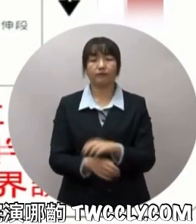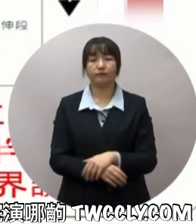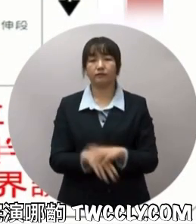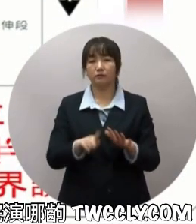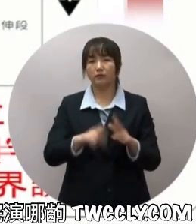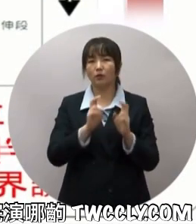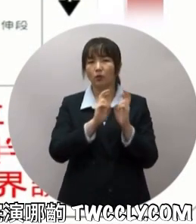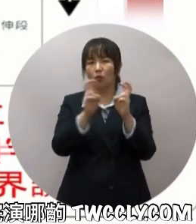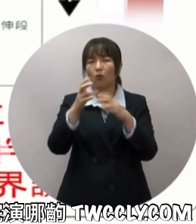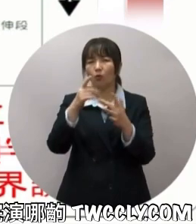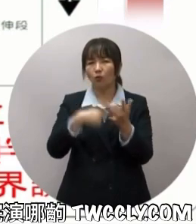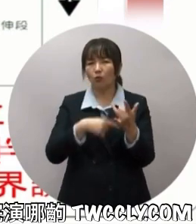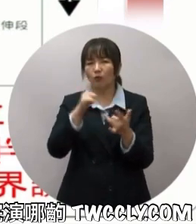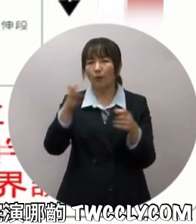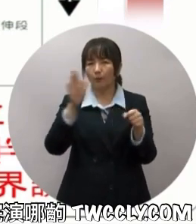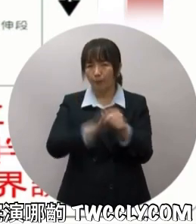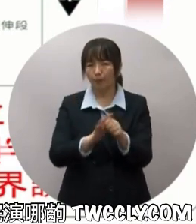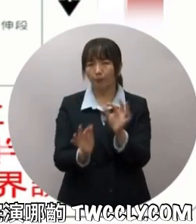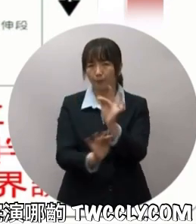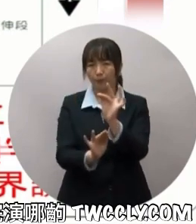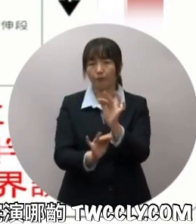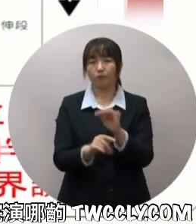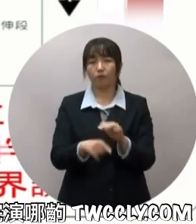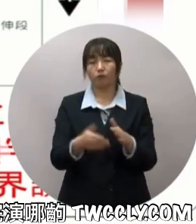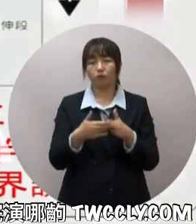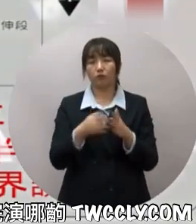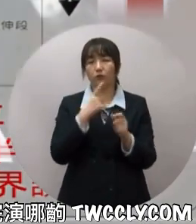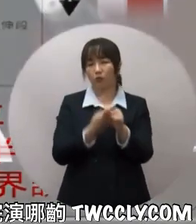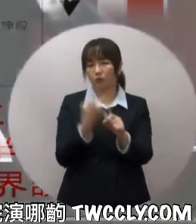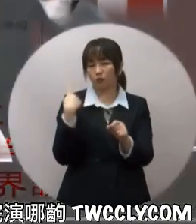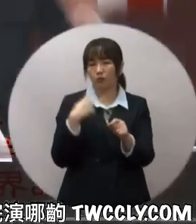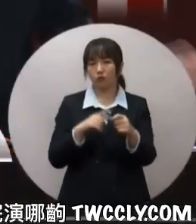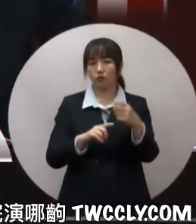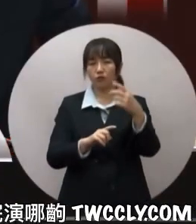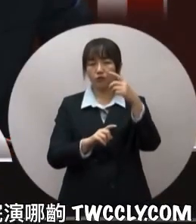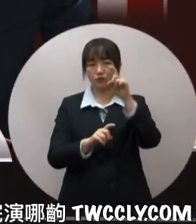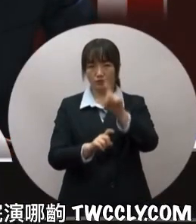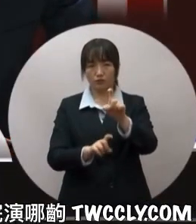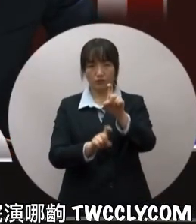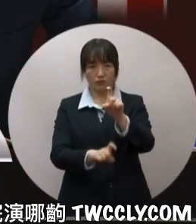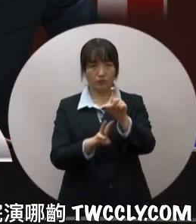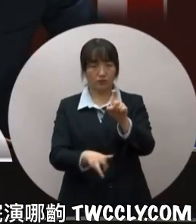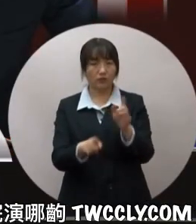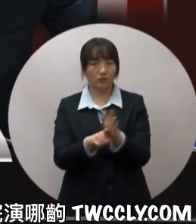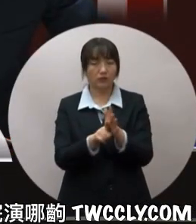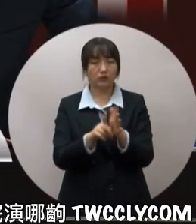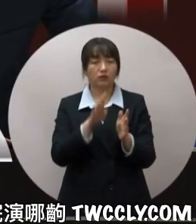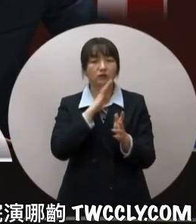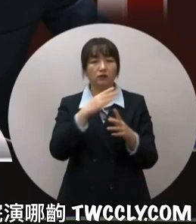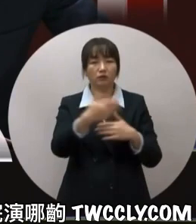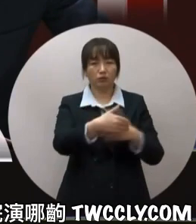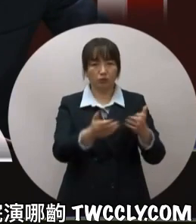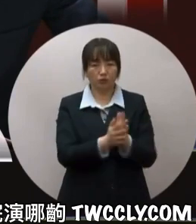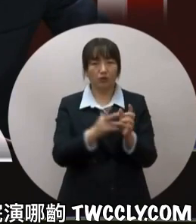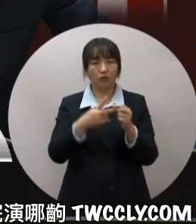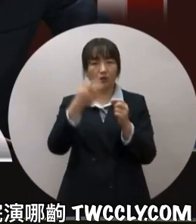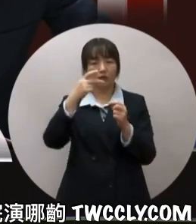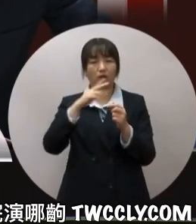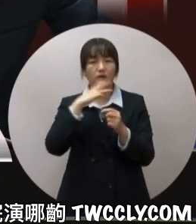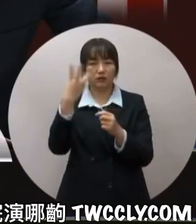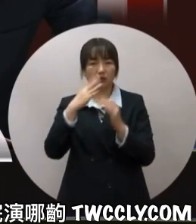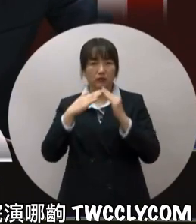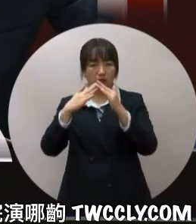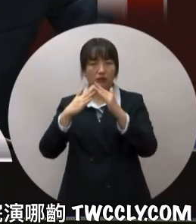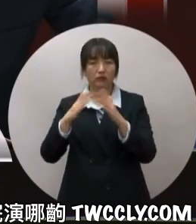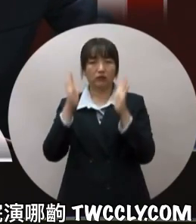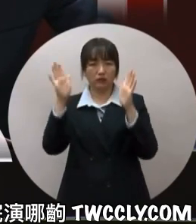但是這個捷運的漏網之魚要補起來因為在去年的10月13號我們部長跟三個市長有開一個正